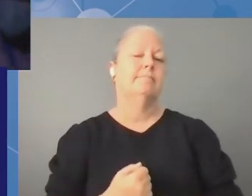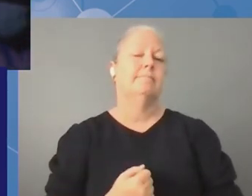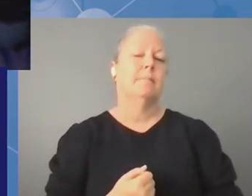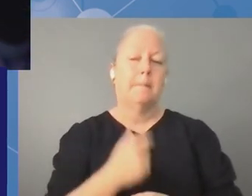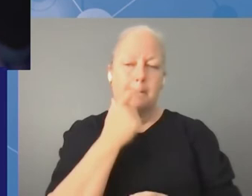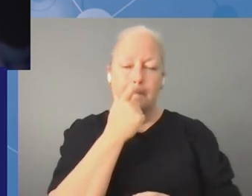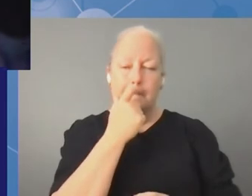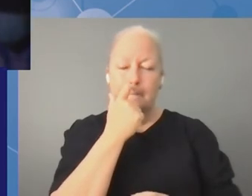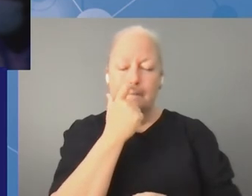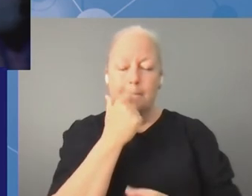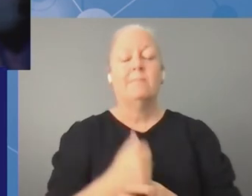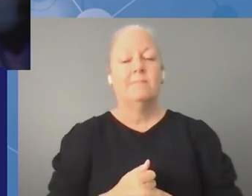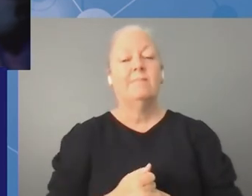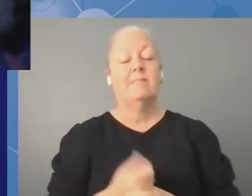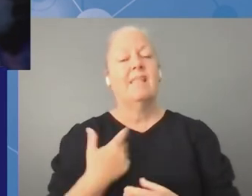الإنترنت.